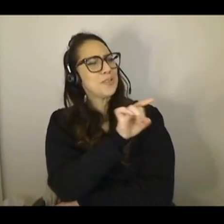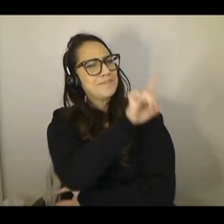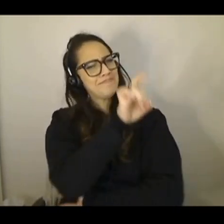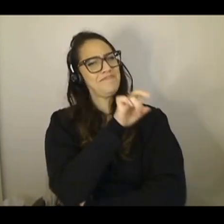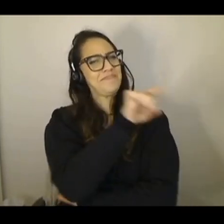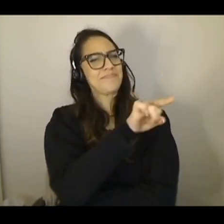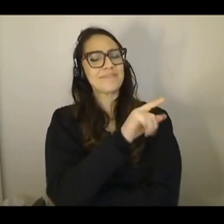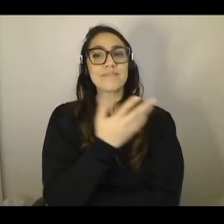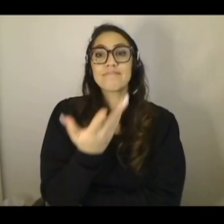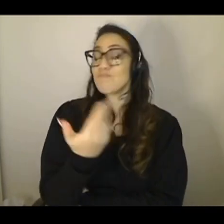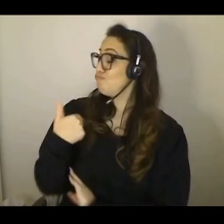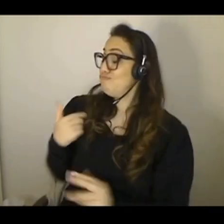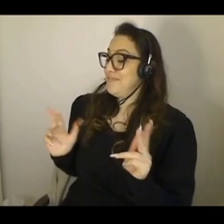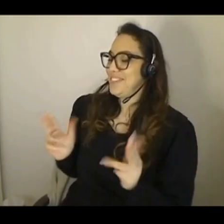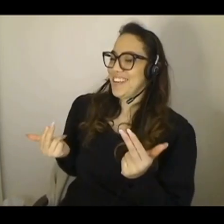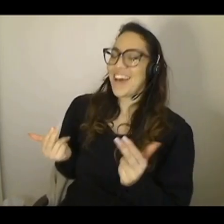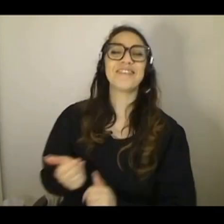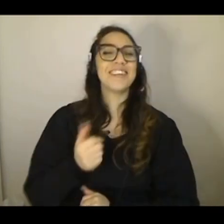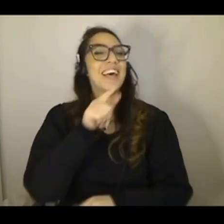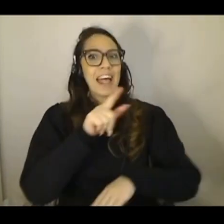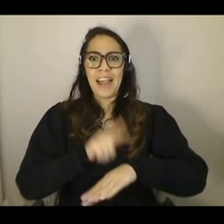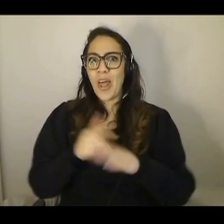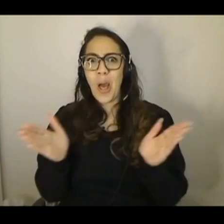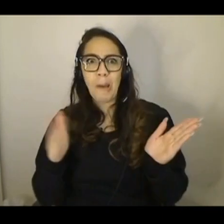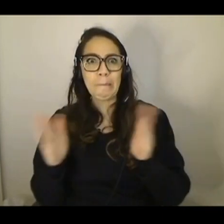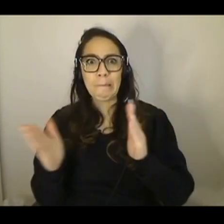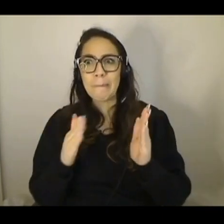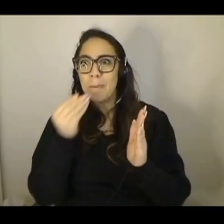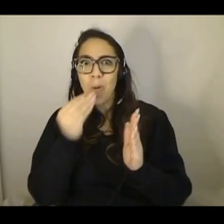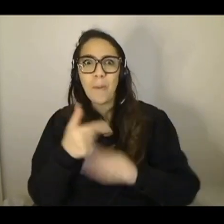je ne sais pas très bien où on en est juste sur le timing.